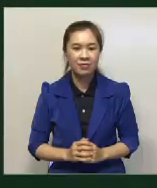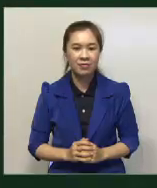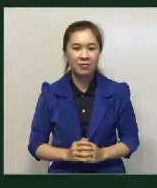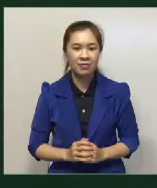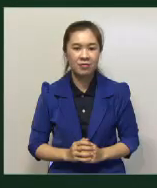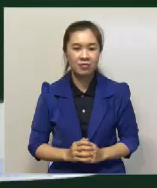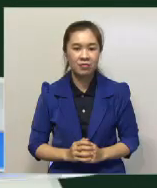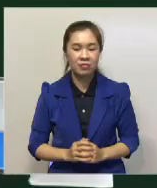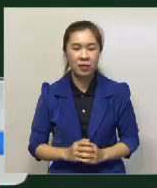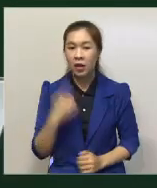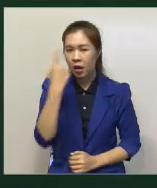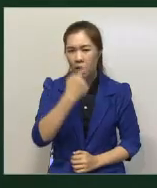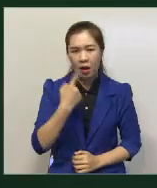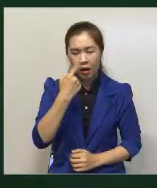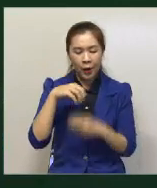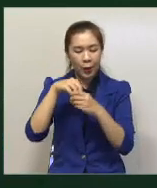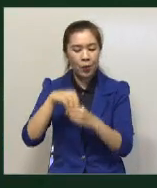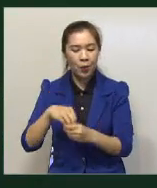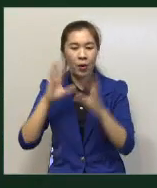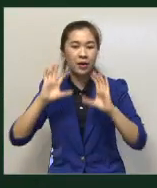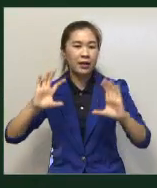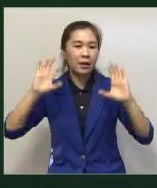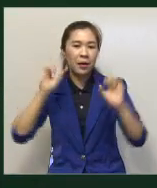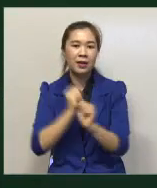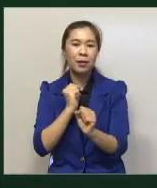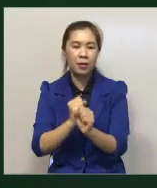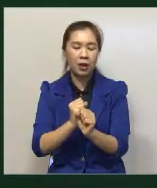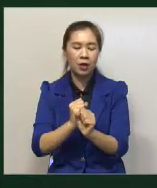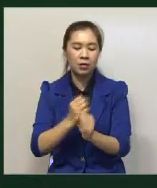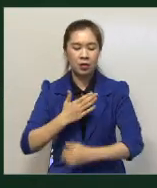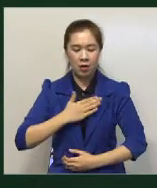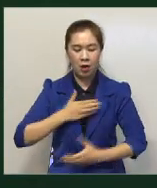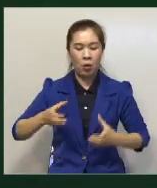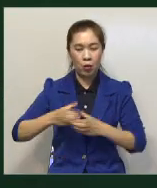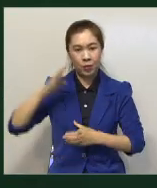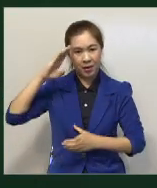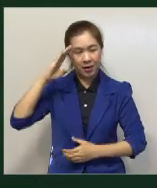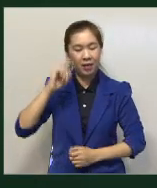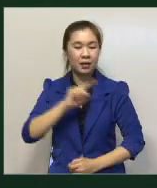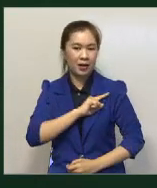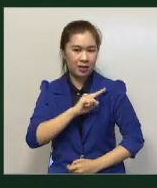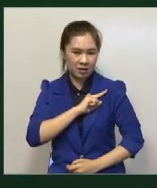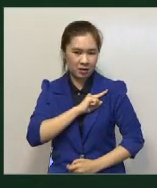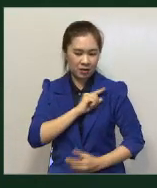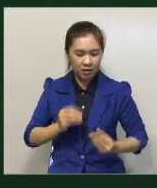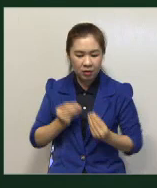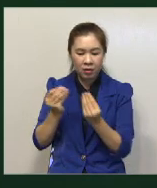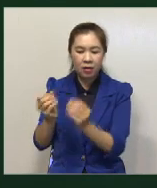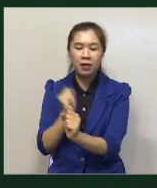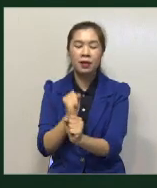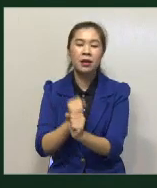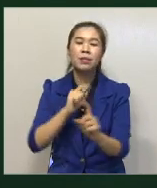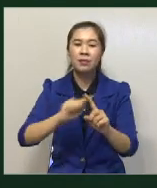ไม่ว่าใครจะมาเป็นรัฐบาลก็ตามนะครับนี่คือหน้าที่ของกองทัพที่จะต้องตอบสนองนโยบายรัฐบาลกอง